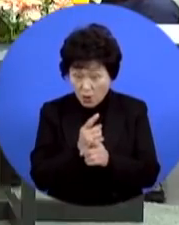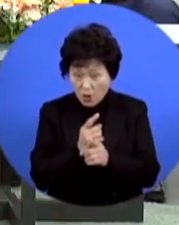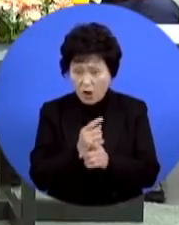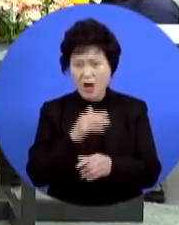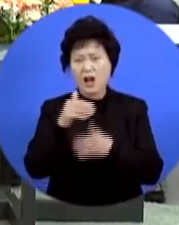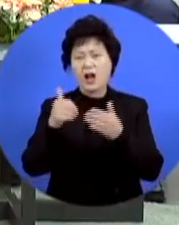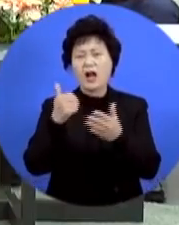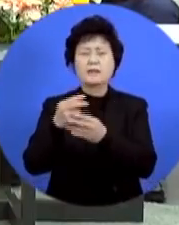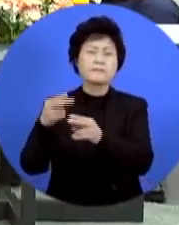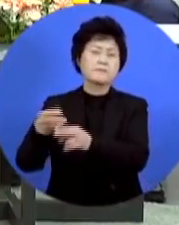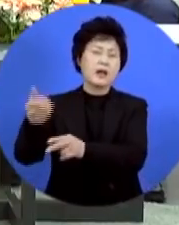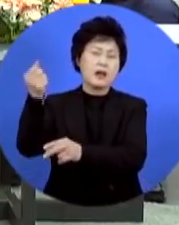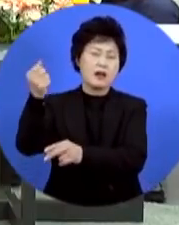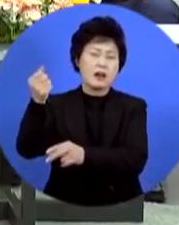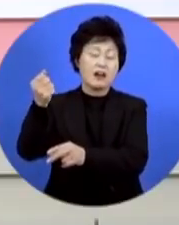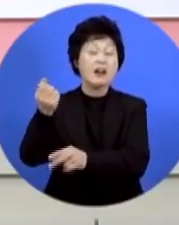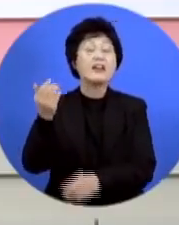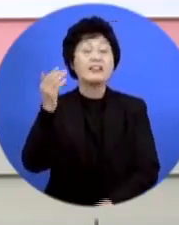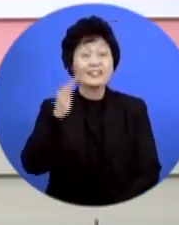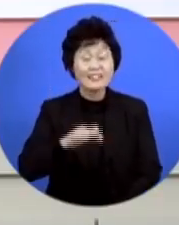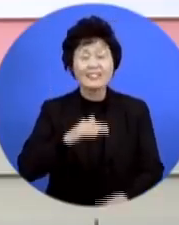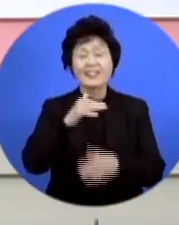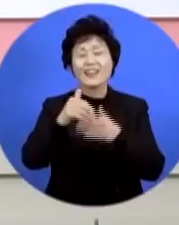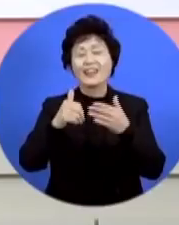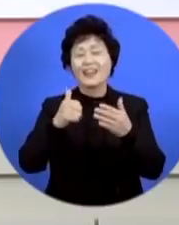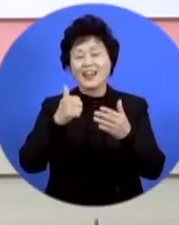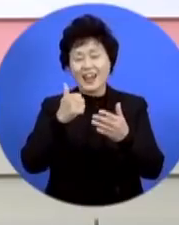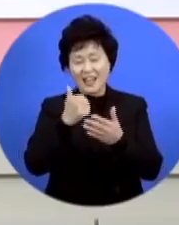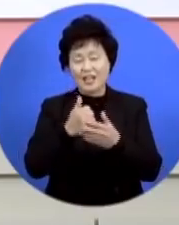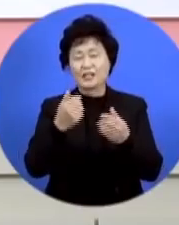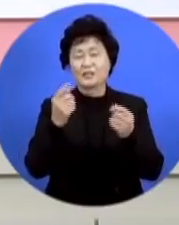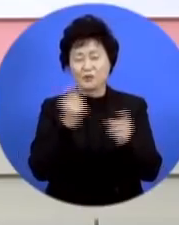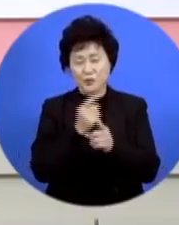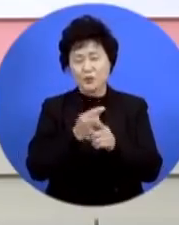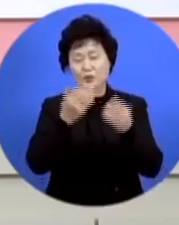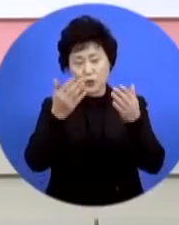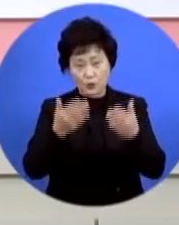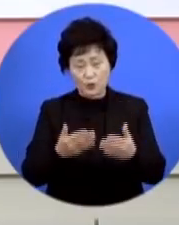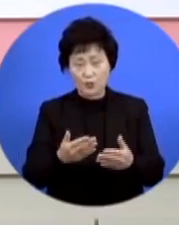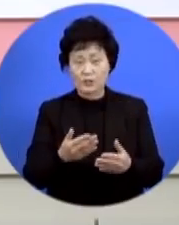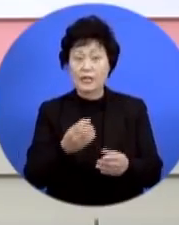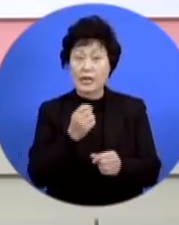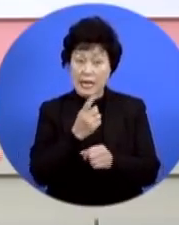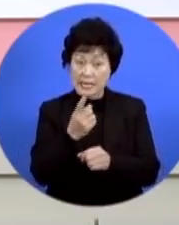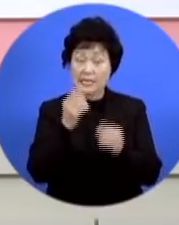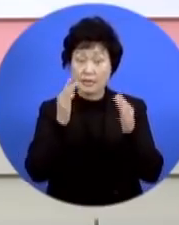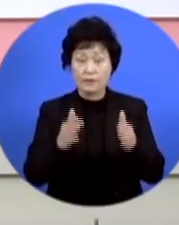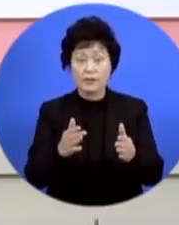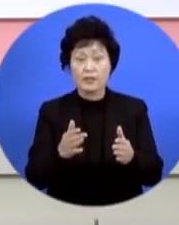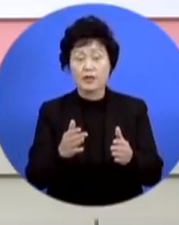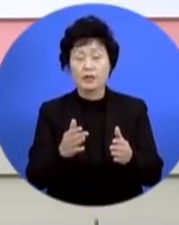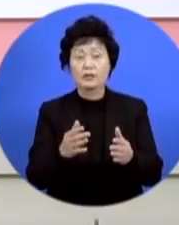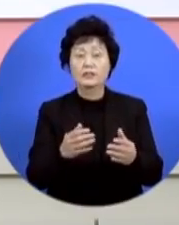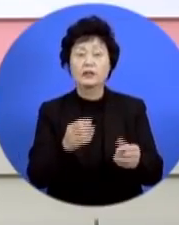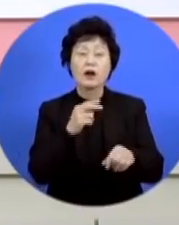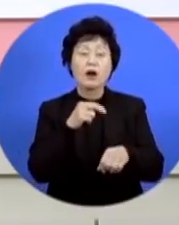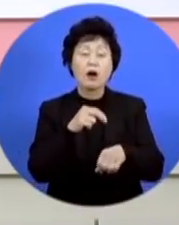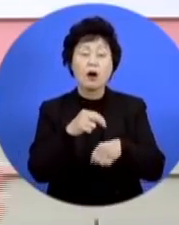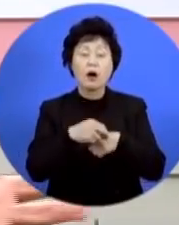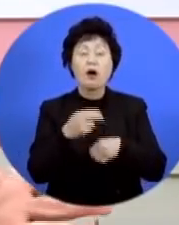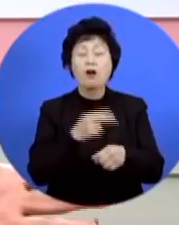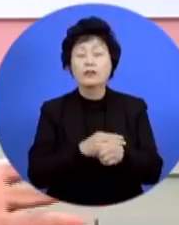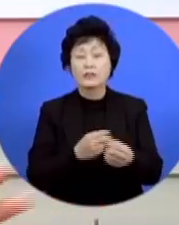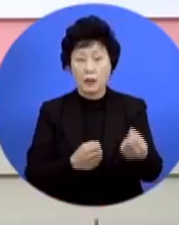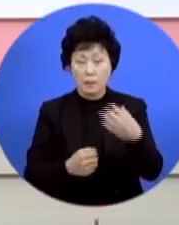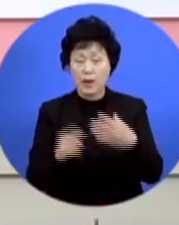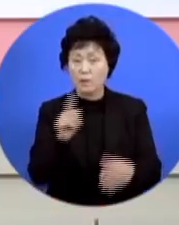그랬는데 그분이 한 달 만에 고쳤어요. 굉장히 아픈 침을 놨고 그렇지만 그분이 하는 말이 이제 따뜻한 남쪽 나라 가서 한두 달은